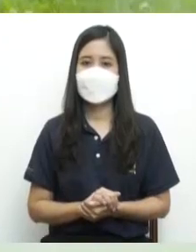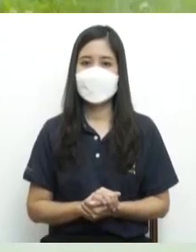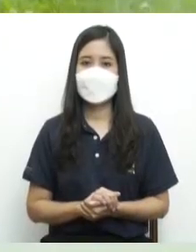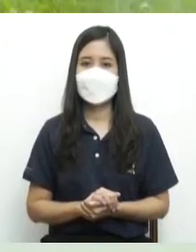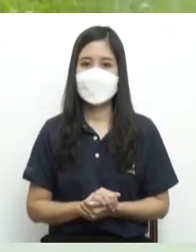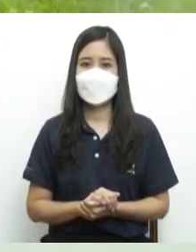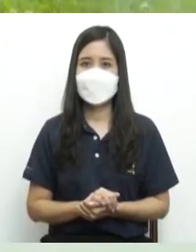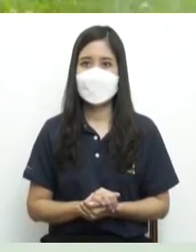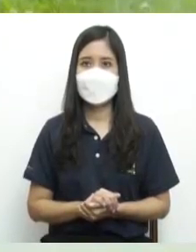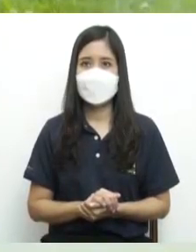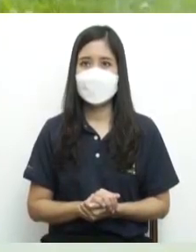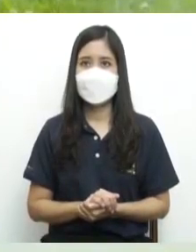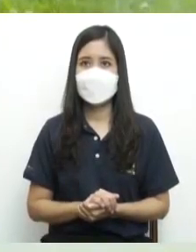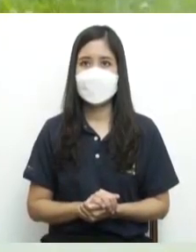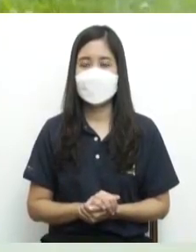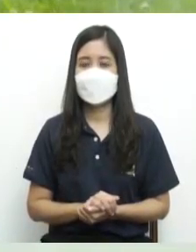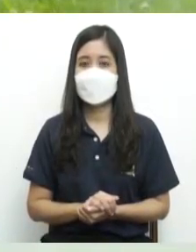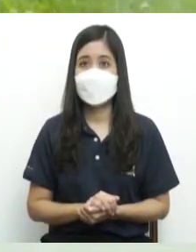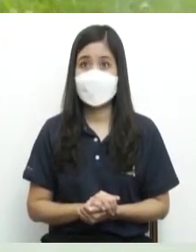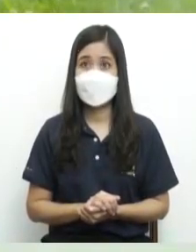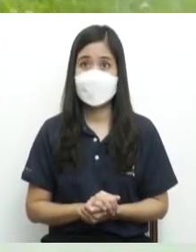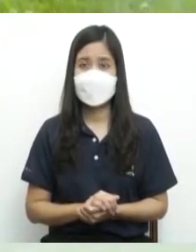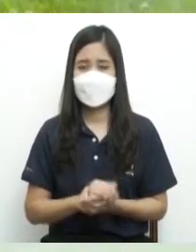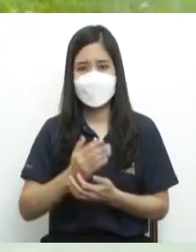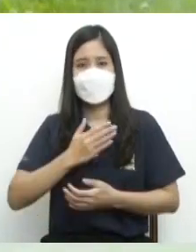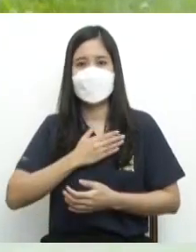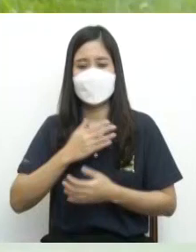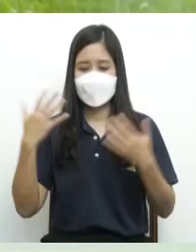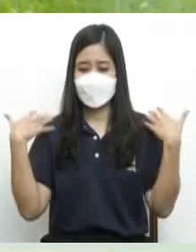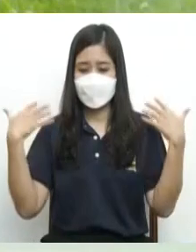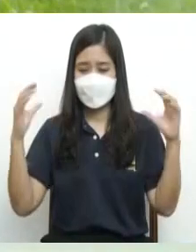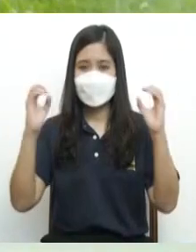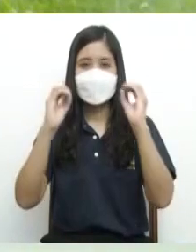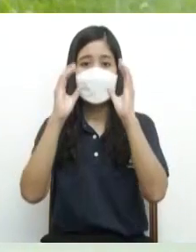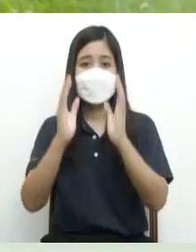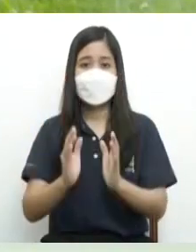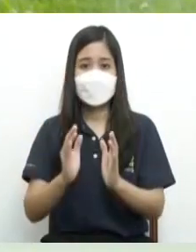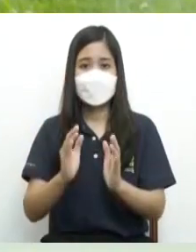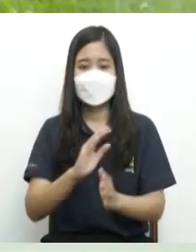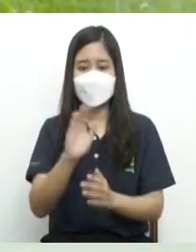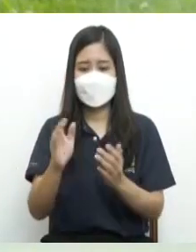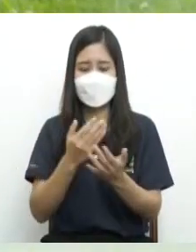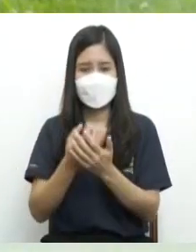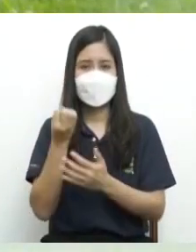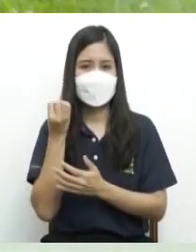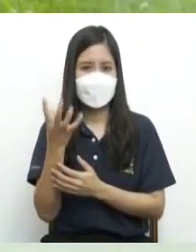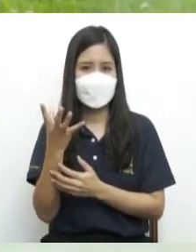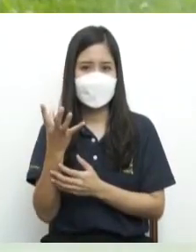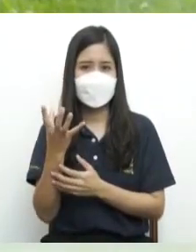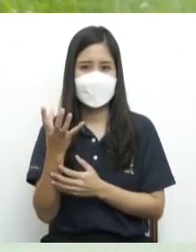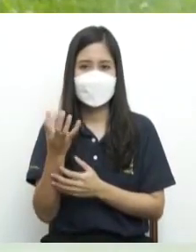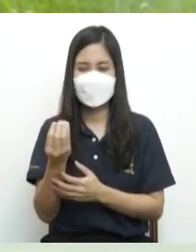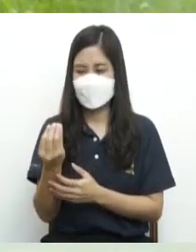ที่จะร่วมมือกันในครั้งนี้เนี่ยผมคิดว่าข้าราชการครูเนี่ยเป็นข้าราชการที่มีจำนวนมากที่สุดของบรรดาข้าราช